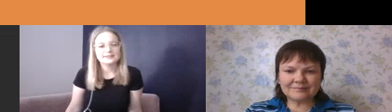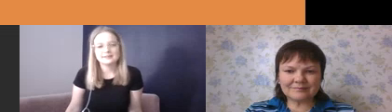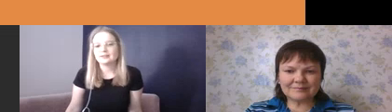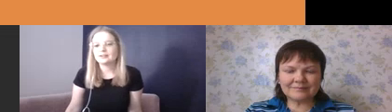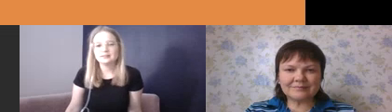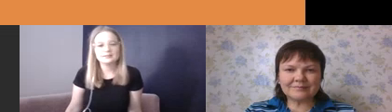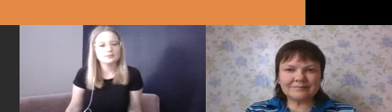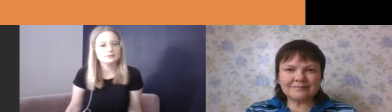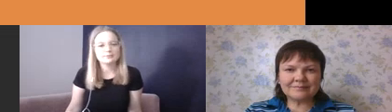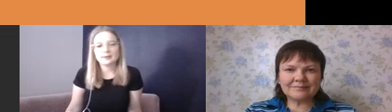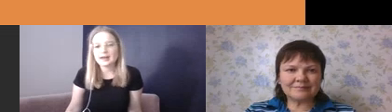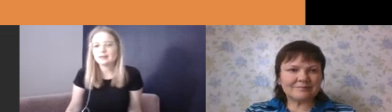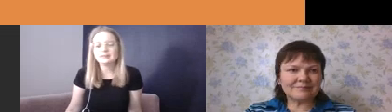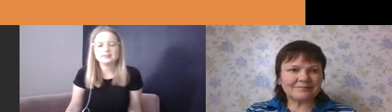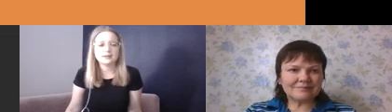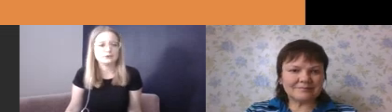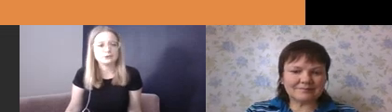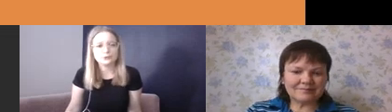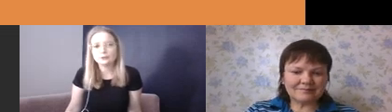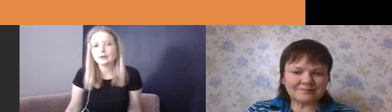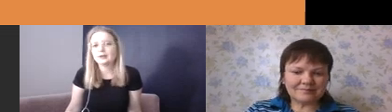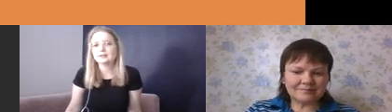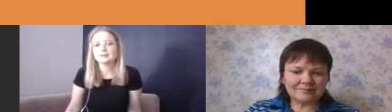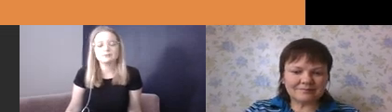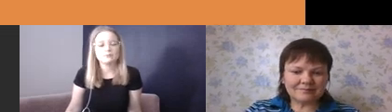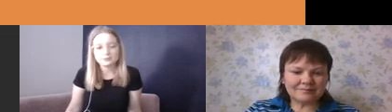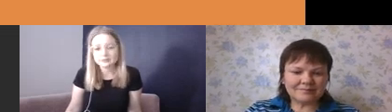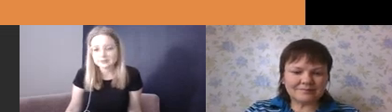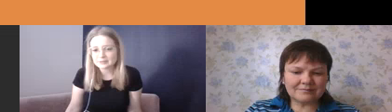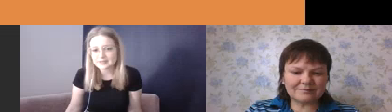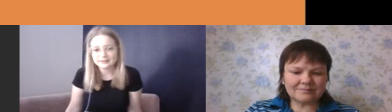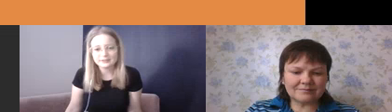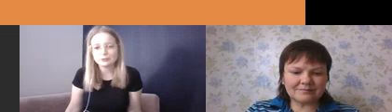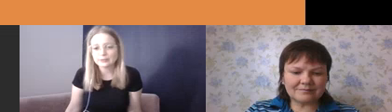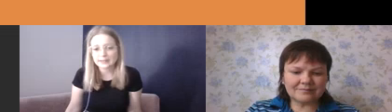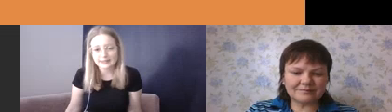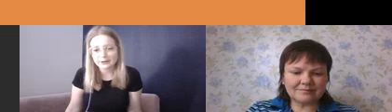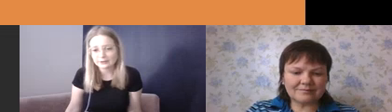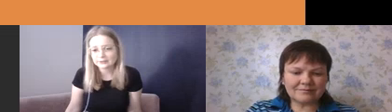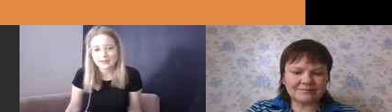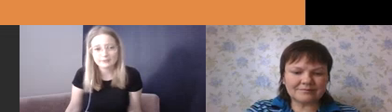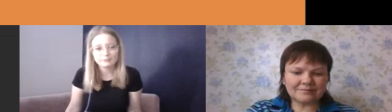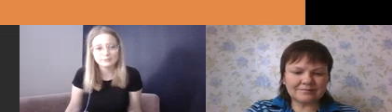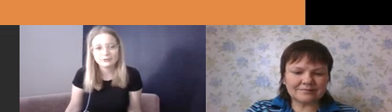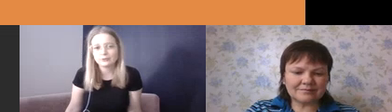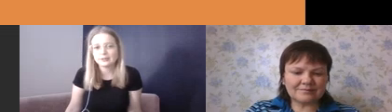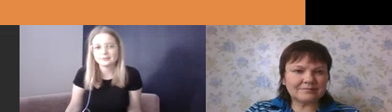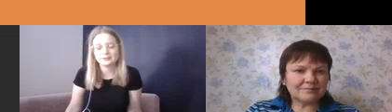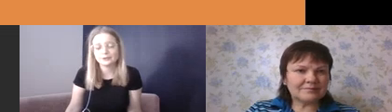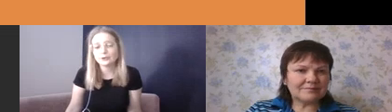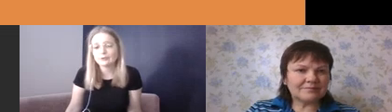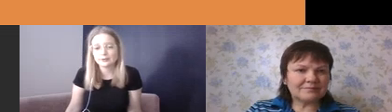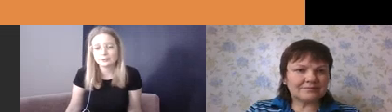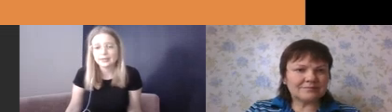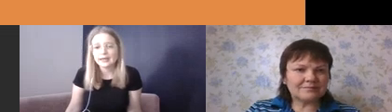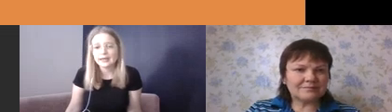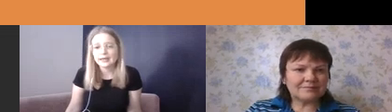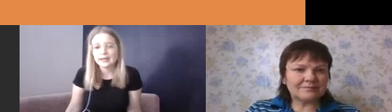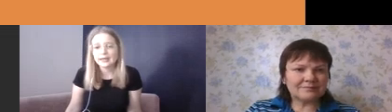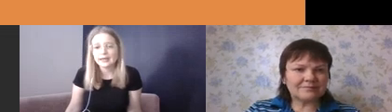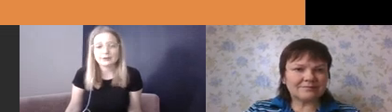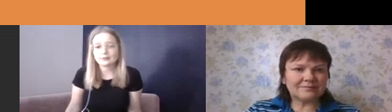et tõesti lahtistuste päevad, seal on töötuad, varjutamised, tudengi varjutamine kui siis